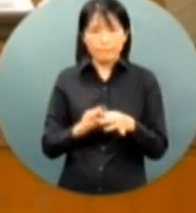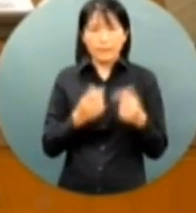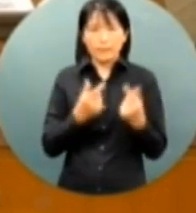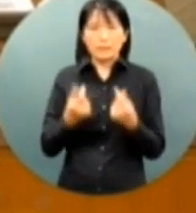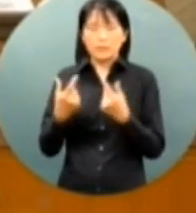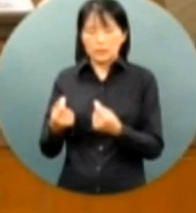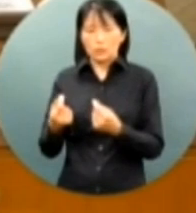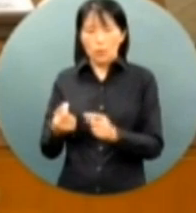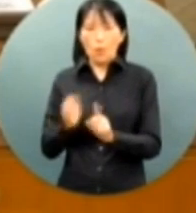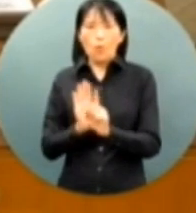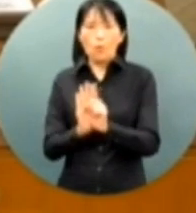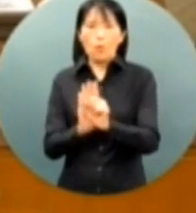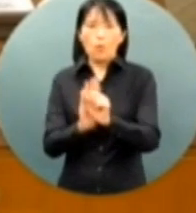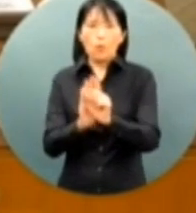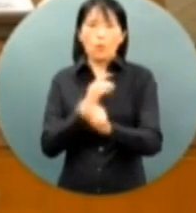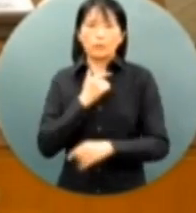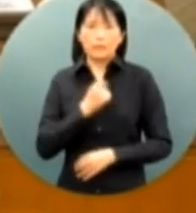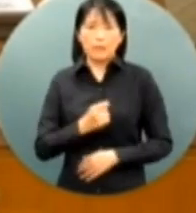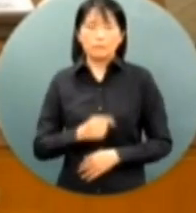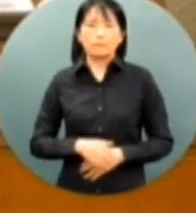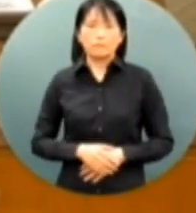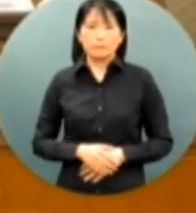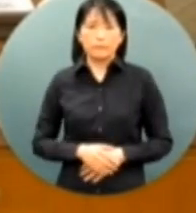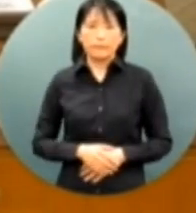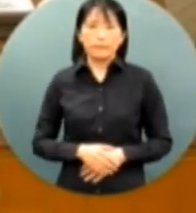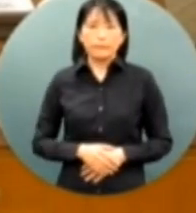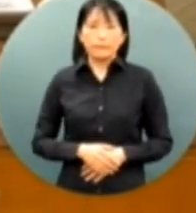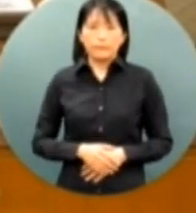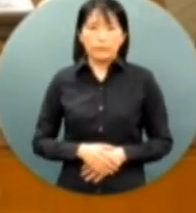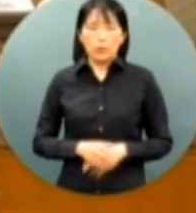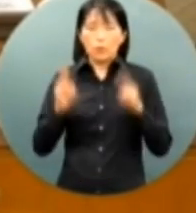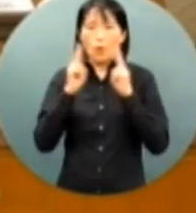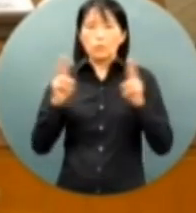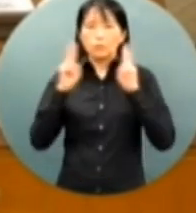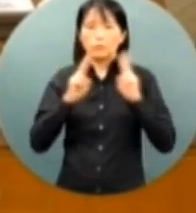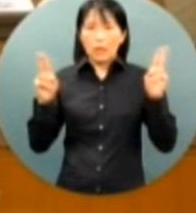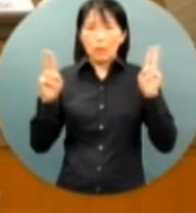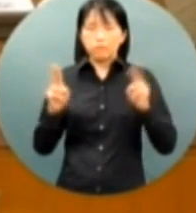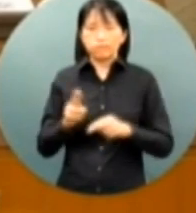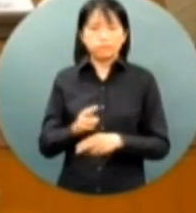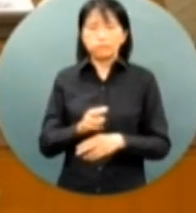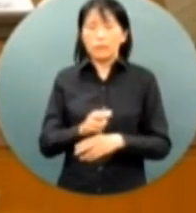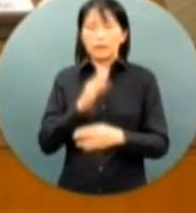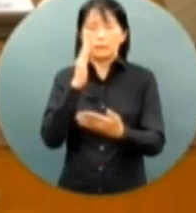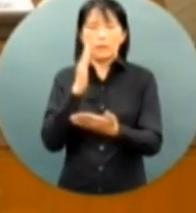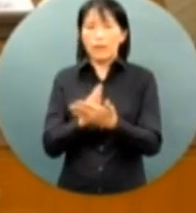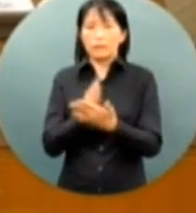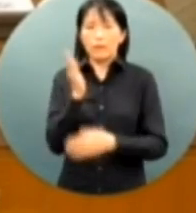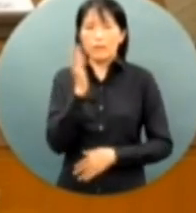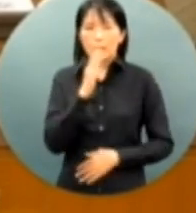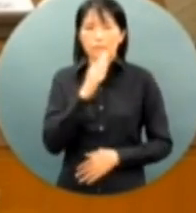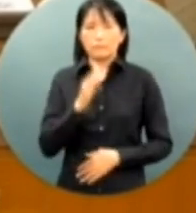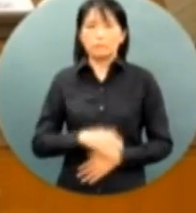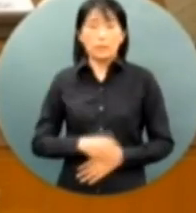するということになるのではないかと思います。ただ、それは決してこの歌を使うなというようなこと、さっき検閲